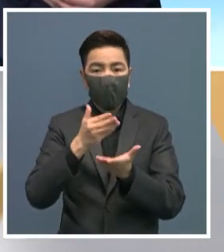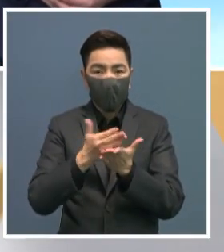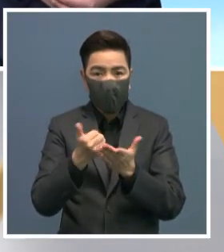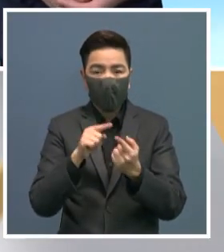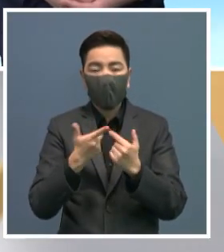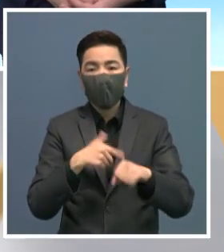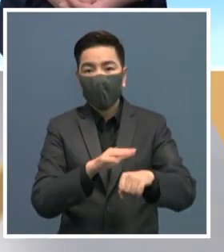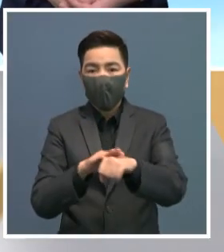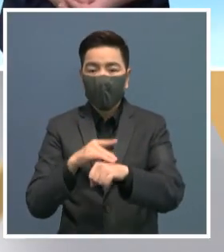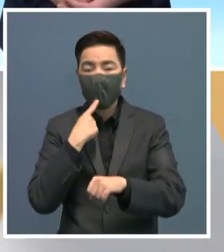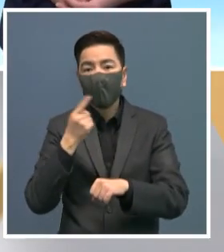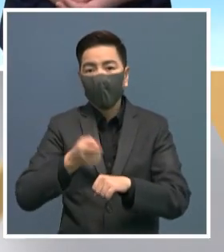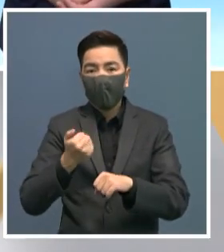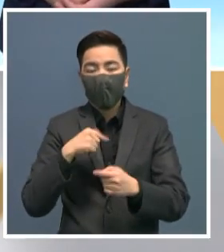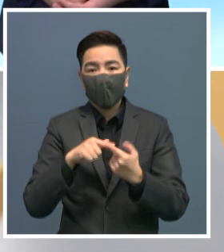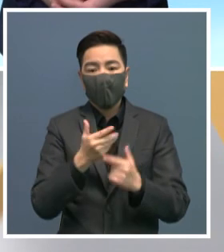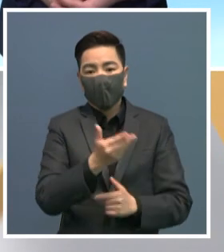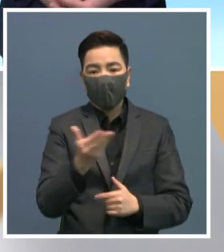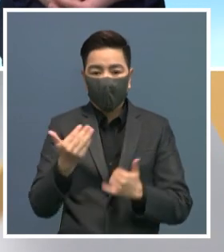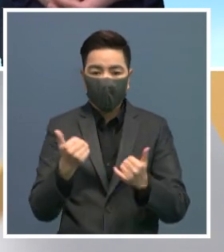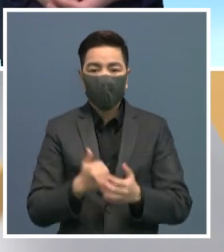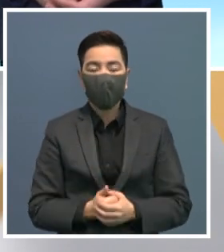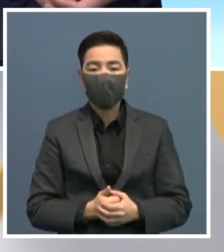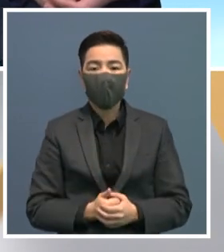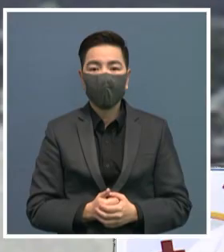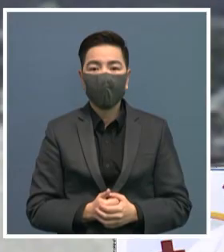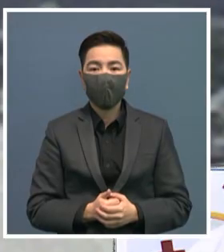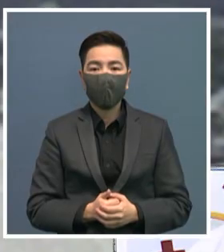ยังคงต้องเด่นย้ำกันหยุดนะคะคุณพัฒนคุณผู้ชมคะ